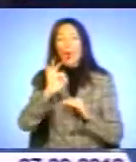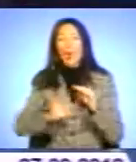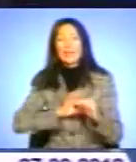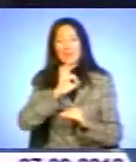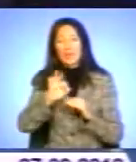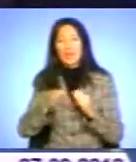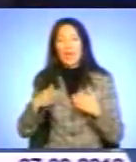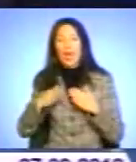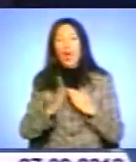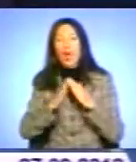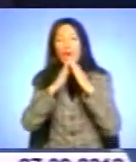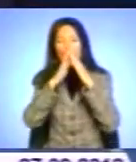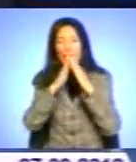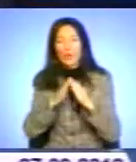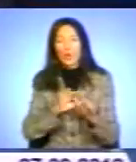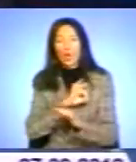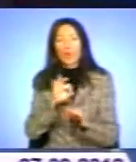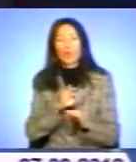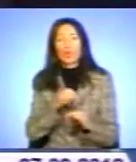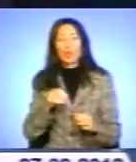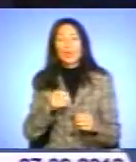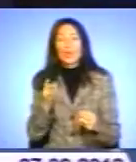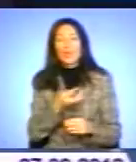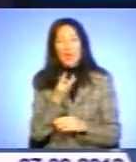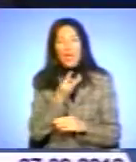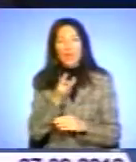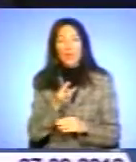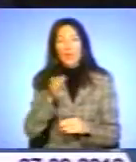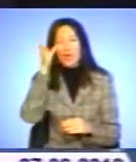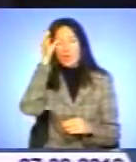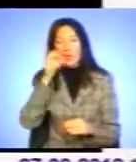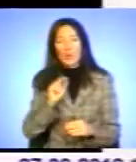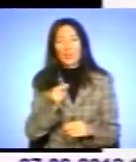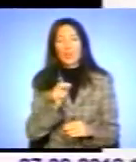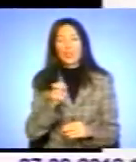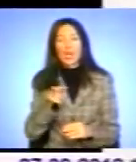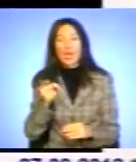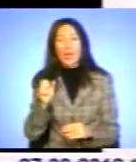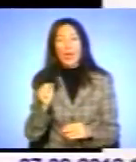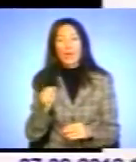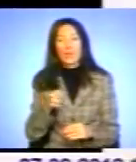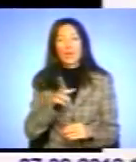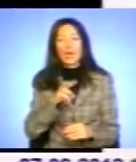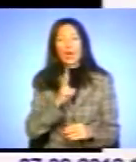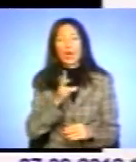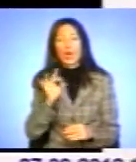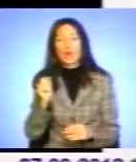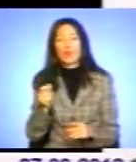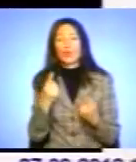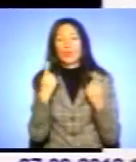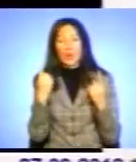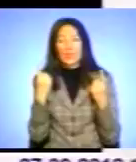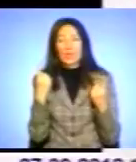конструктора авіаційних двигунів Архипа Люльки, академіка Володимира Челомея. Михайло Кравчук – найвизначніший